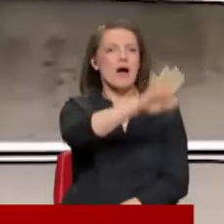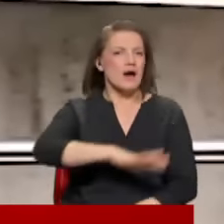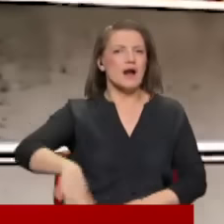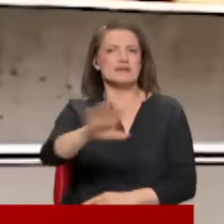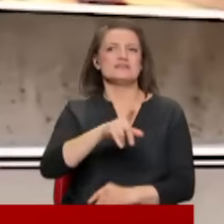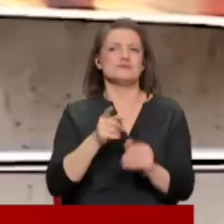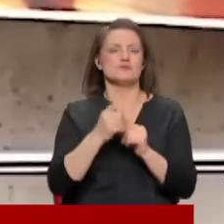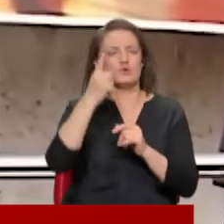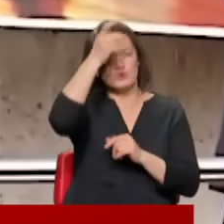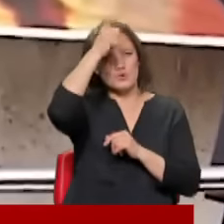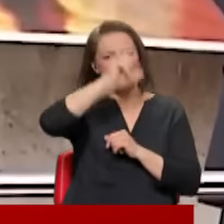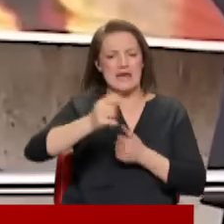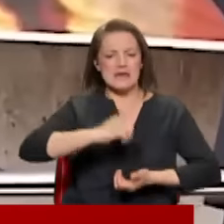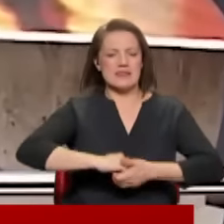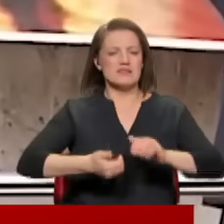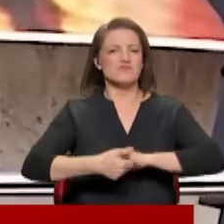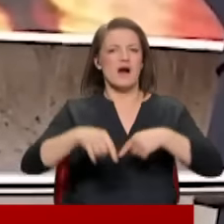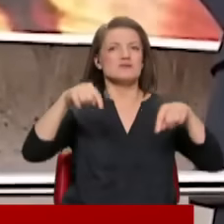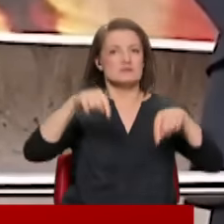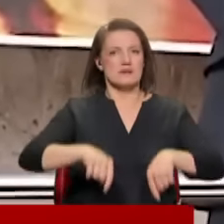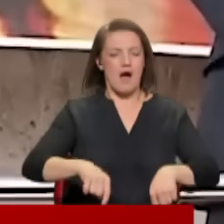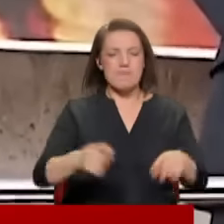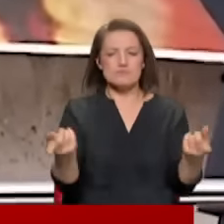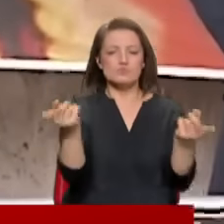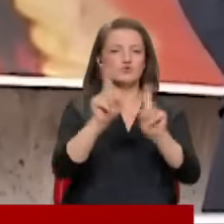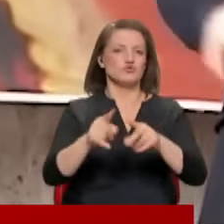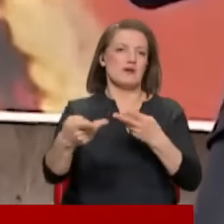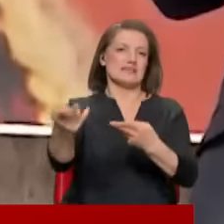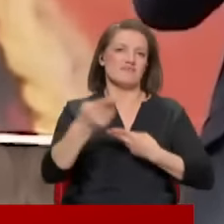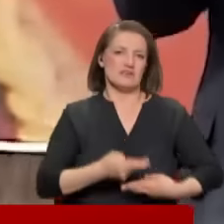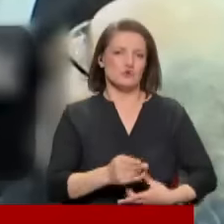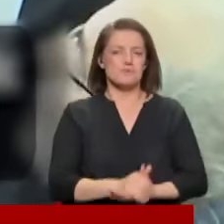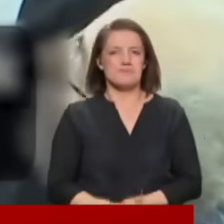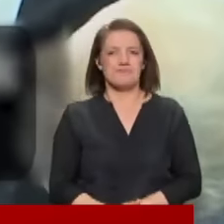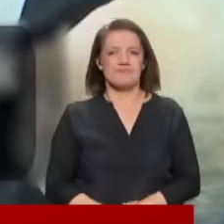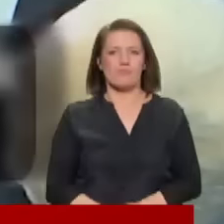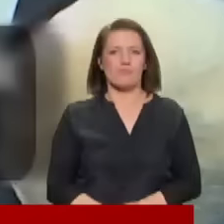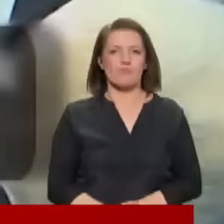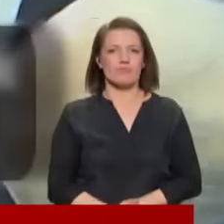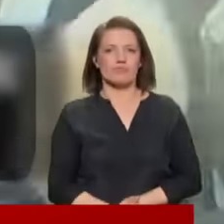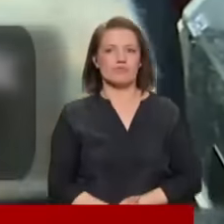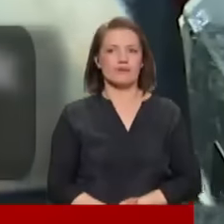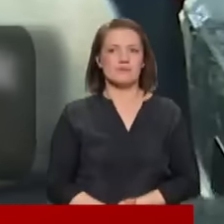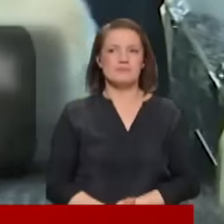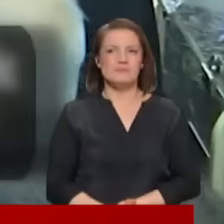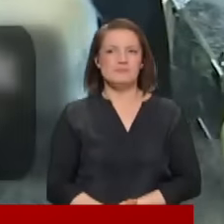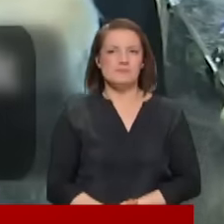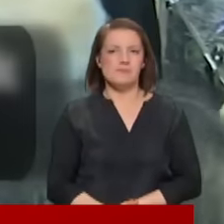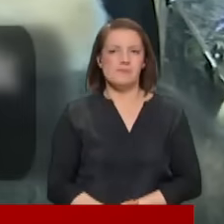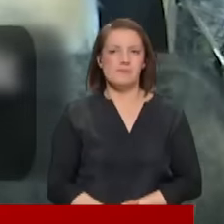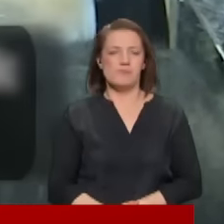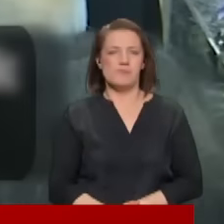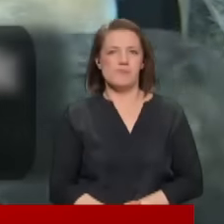herkesi Türkiye İttifakı'nda buluşmaya davet ediyorum. Abla sen doğru karar verdin. İttifaka